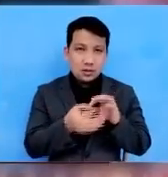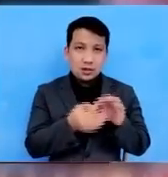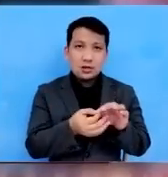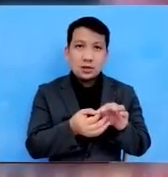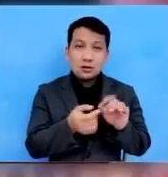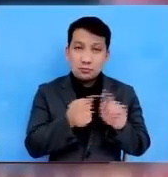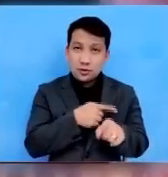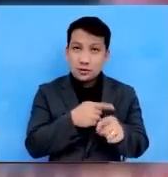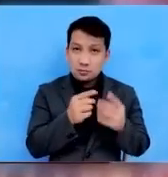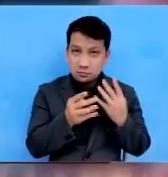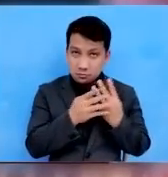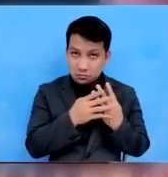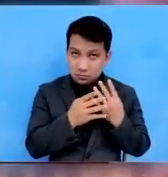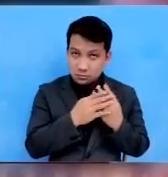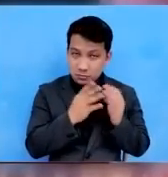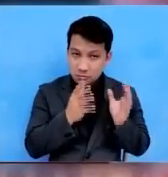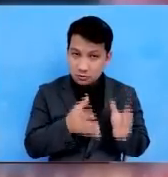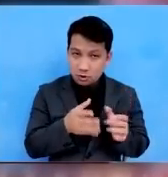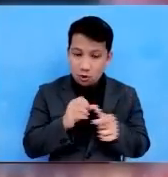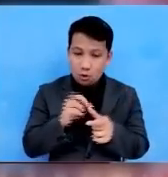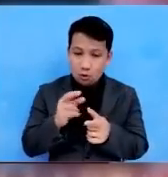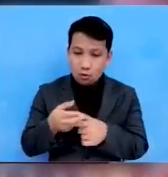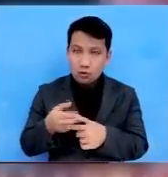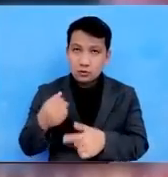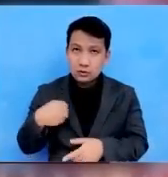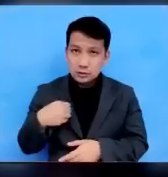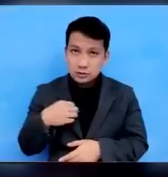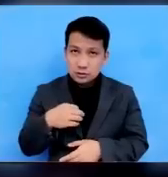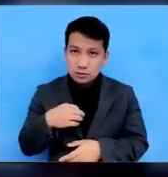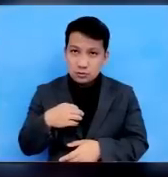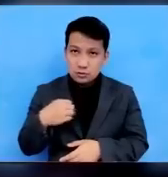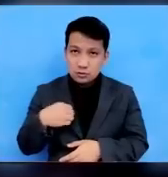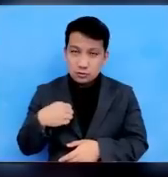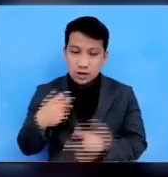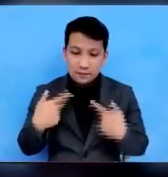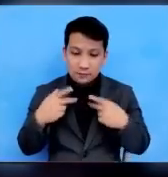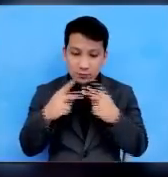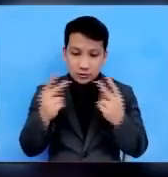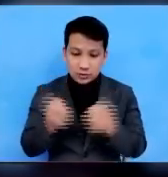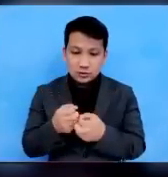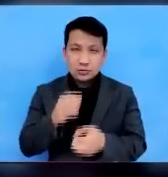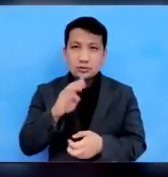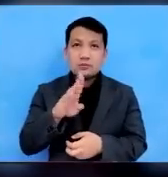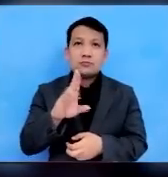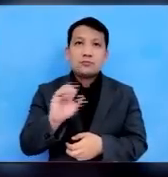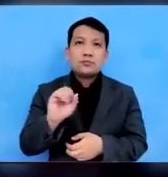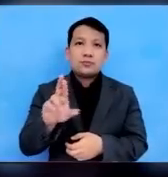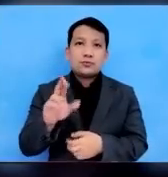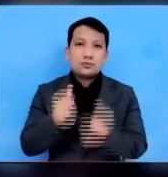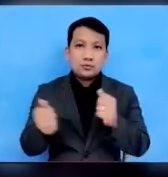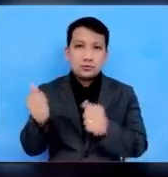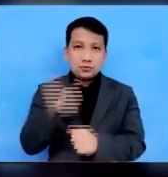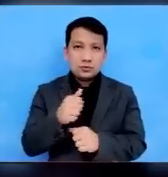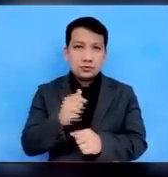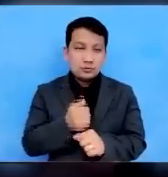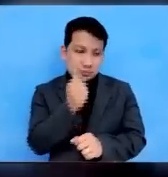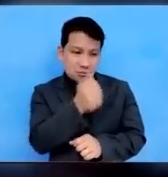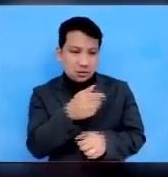ay inmate o siya po ba ay opisyal ng Bucor? Anyway, marami namang opisyal. Opisyal siya. Bahala na kayo manguna kung